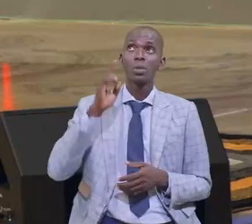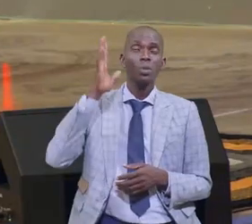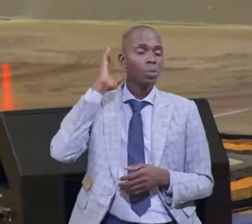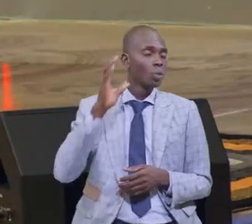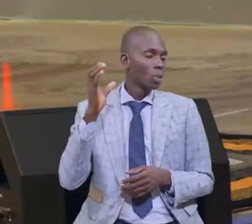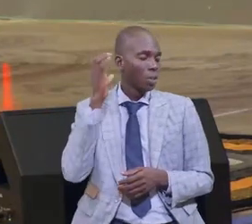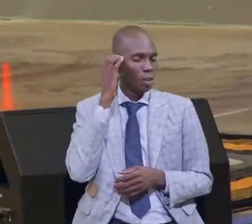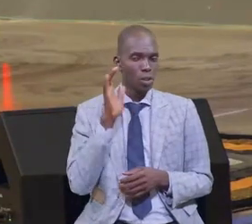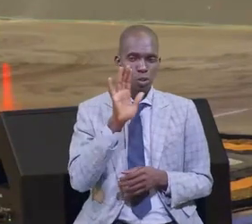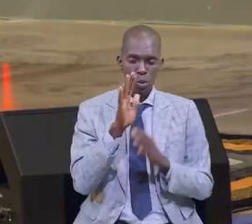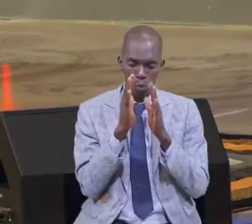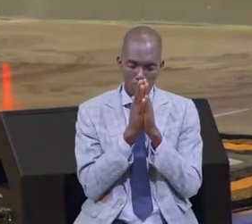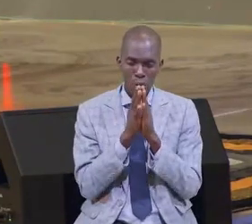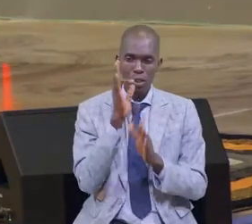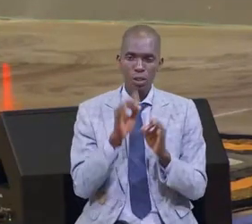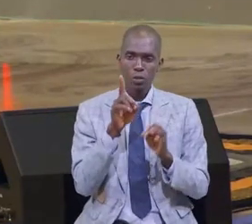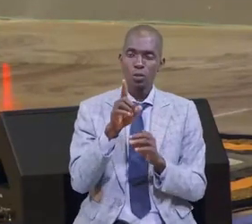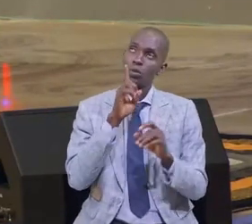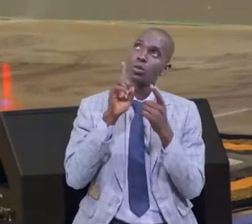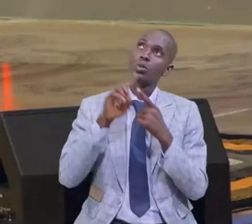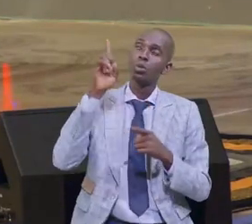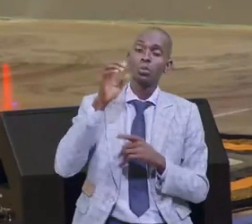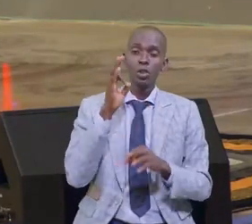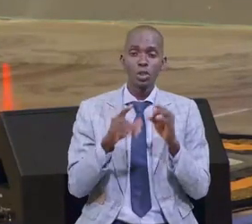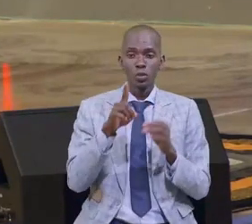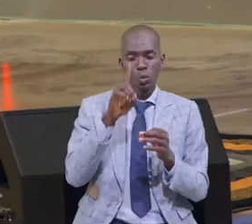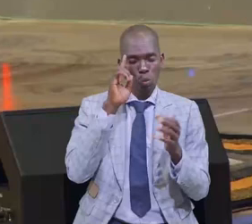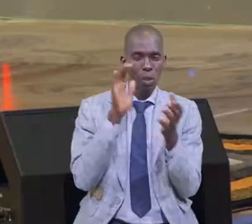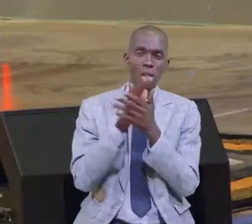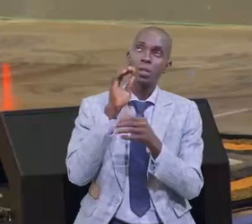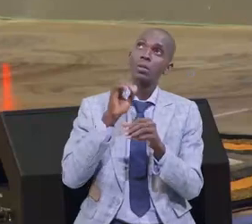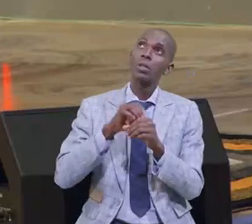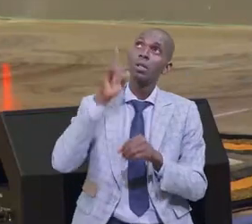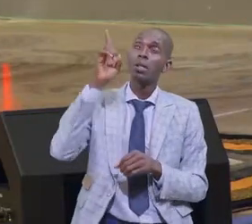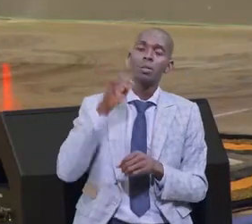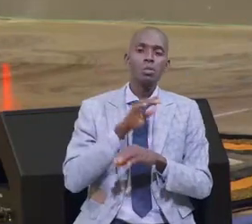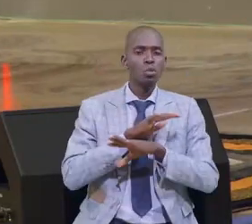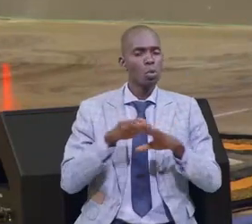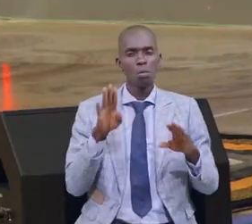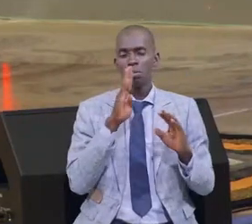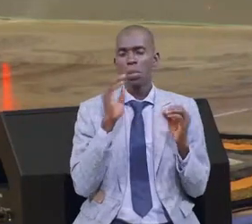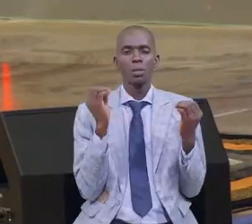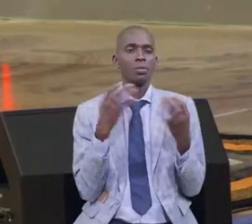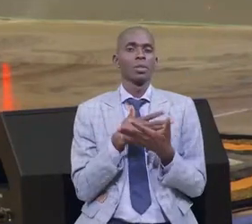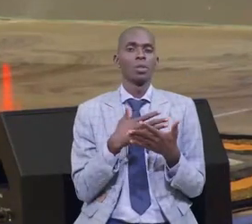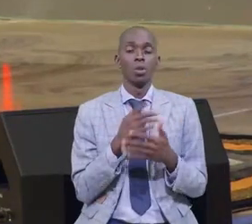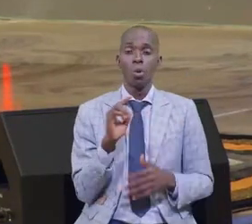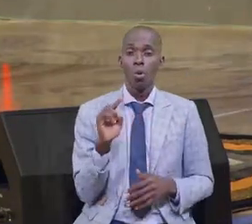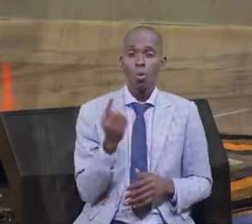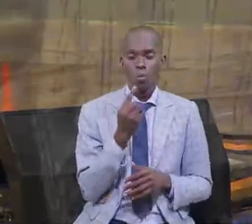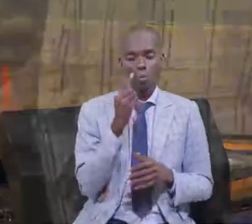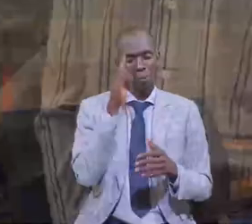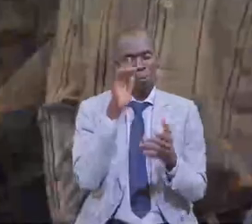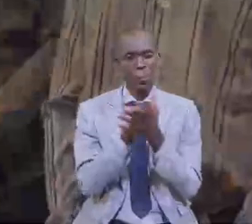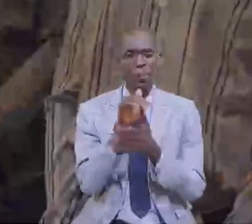Le Seigneur va vous exaucer si vous lui en parlez, si vous le croyez. Ne crains pas, crois